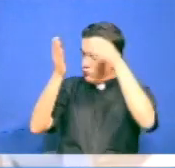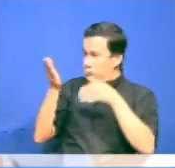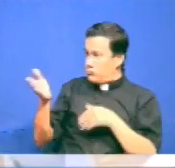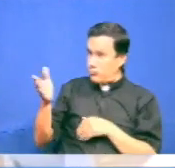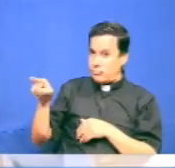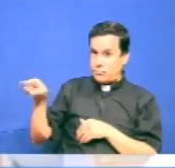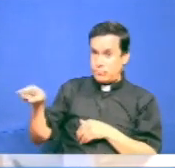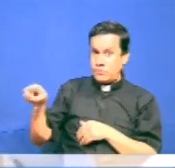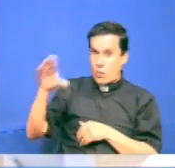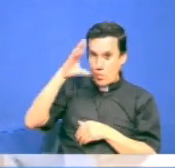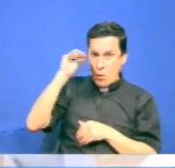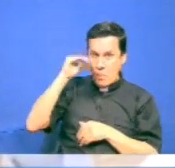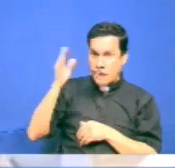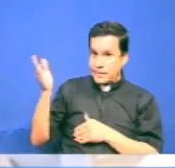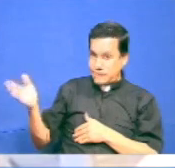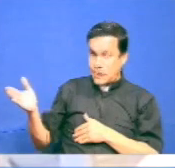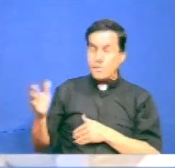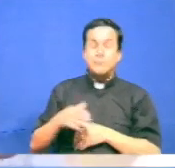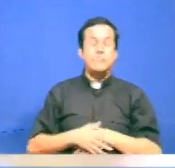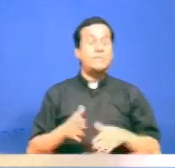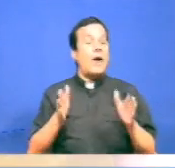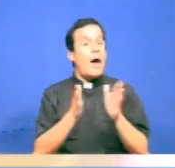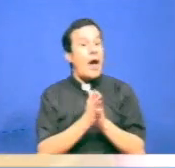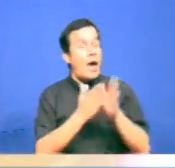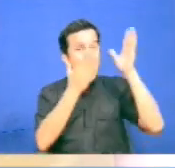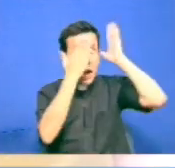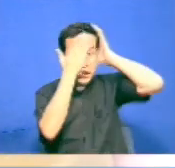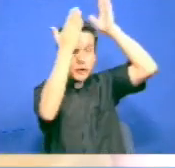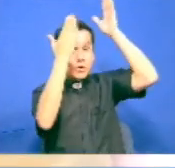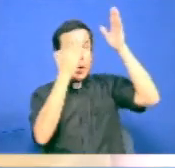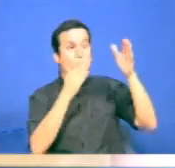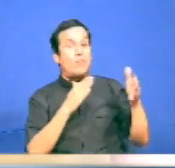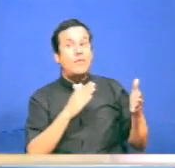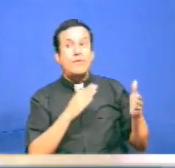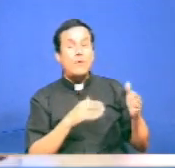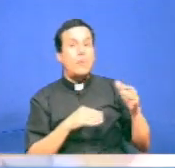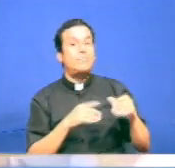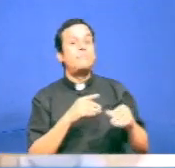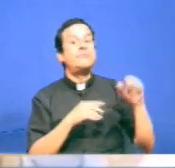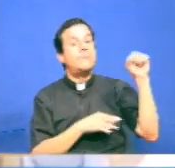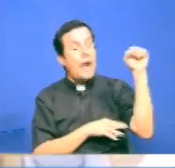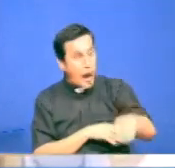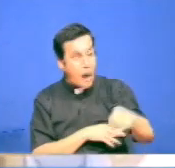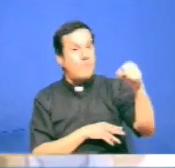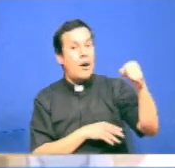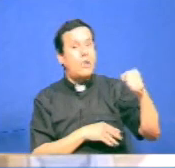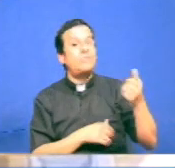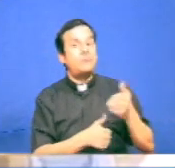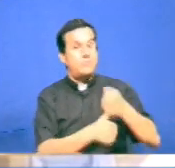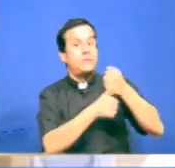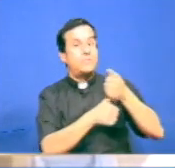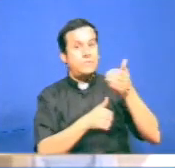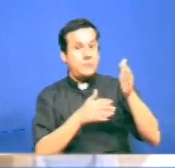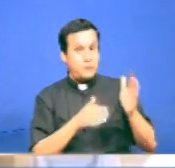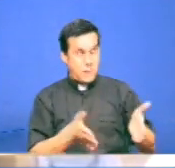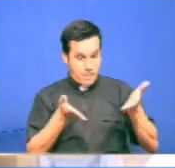la Mombasa, na askofu David Kamau, msaidizi wetu